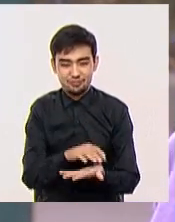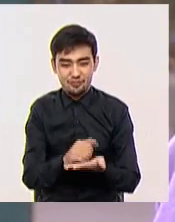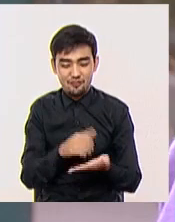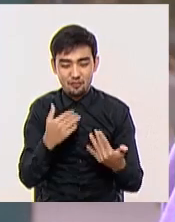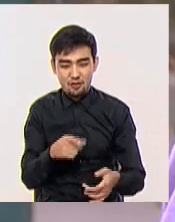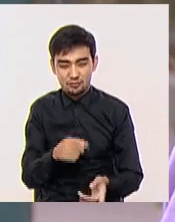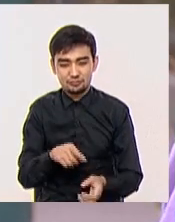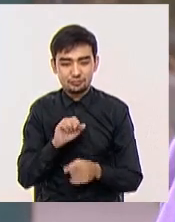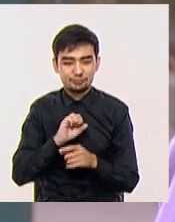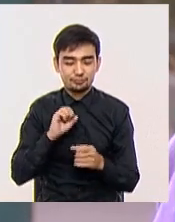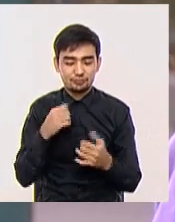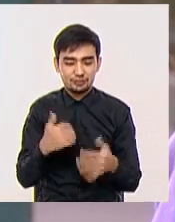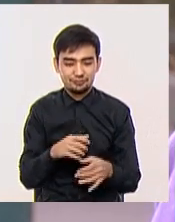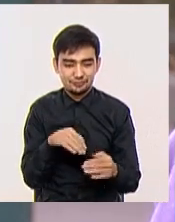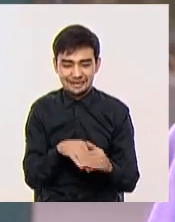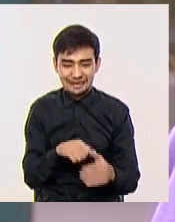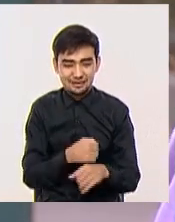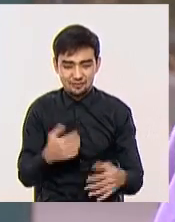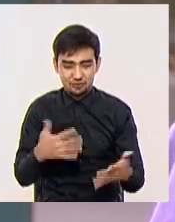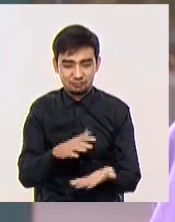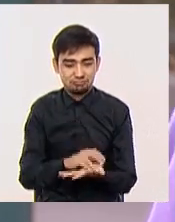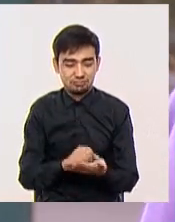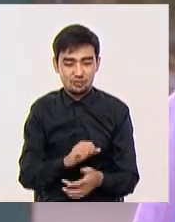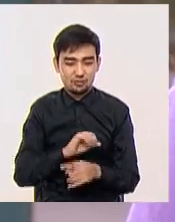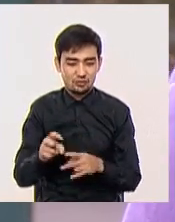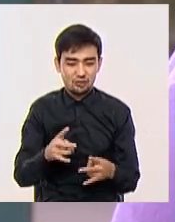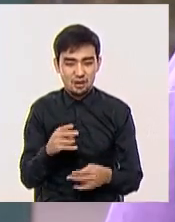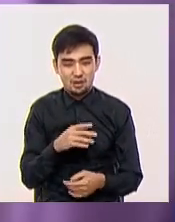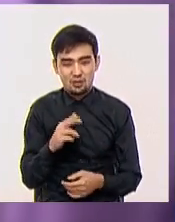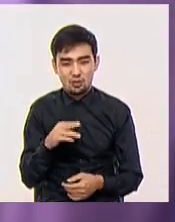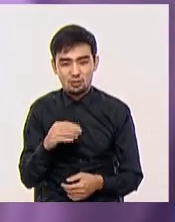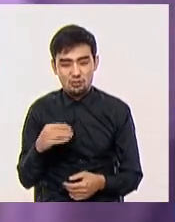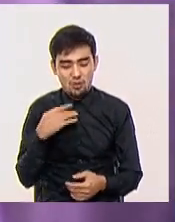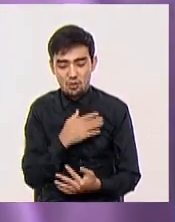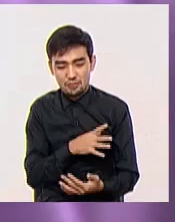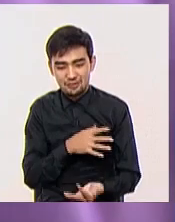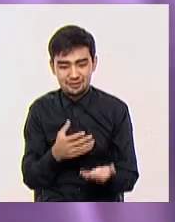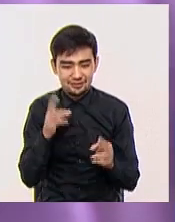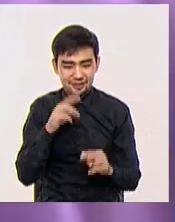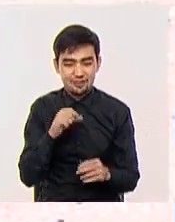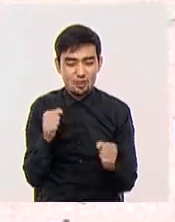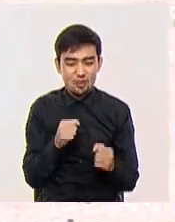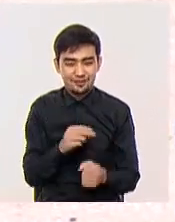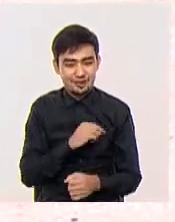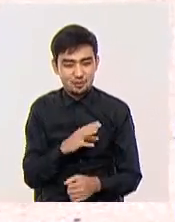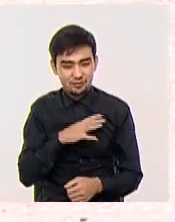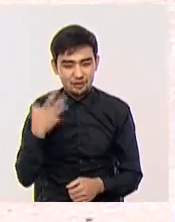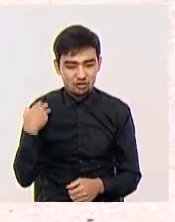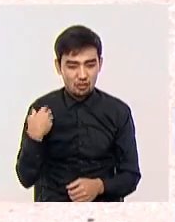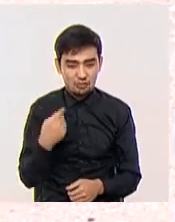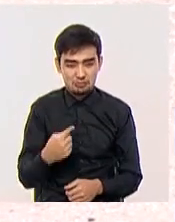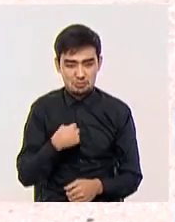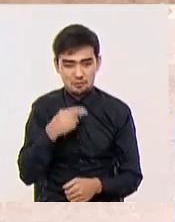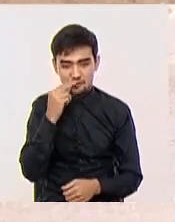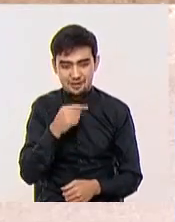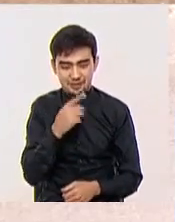утилизацияға берілу керек қой, потому что сақталуға болмайды. Может, дозасы көп болды ма, білмеймін ғой. Тоңазытқыштың істен шыққанын басшылық әуелде менен көрді